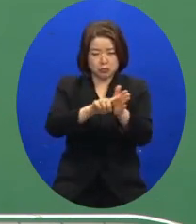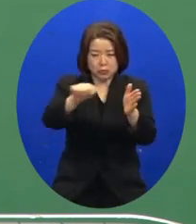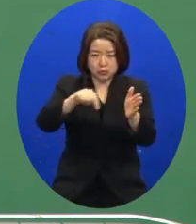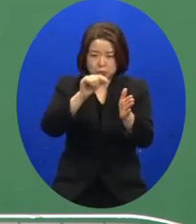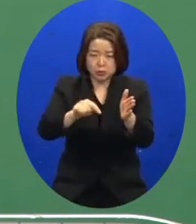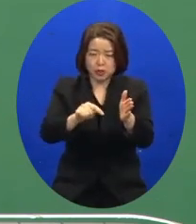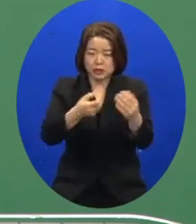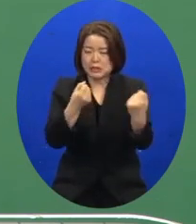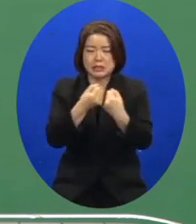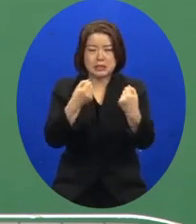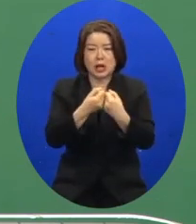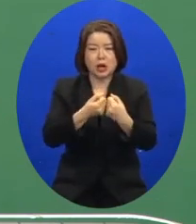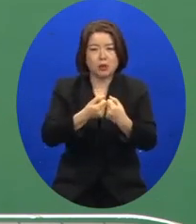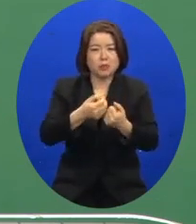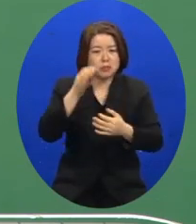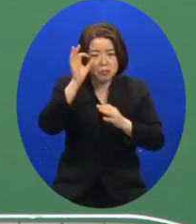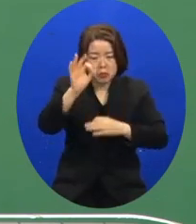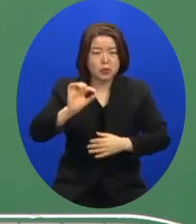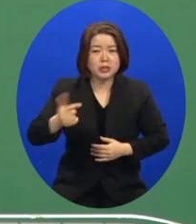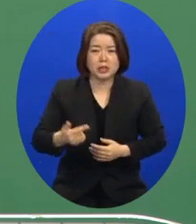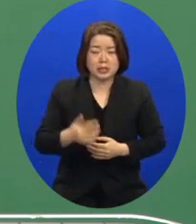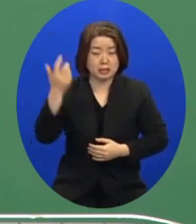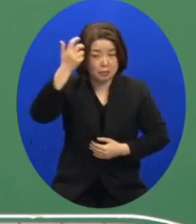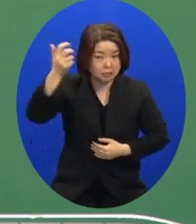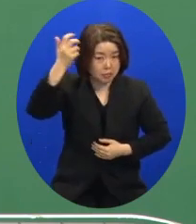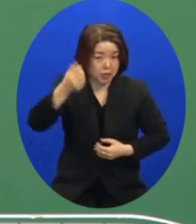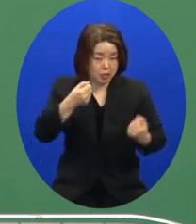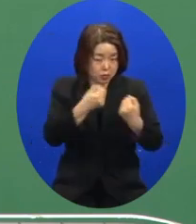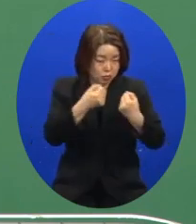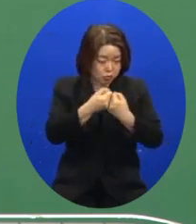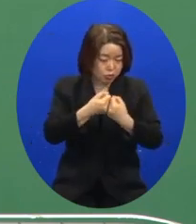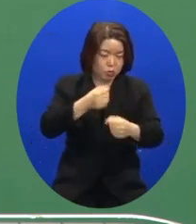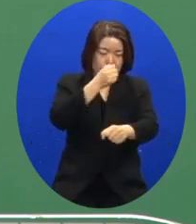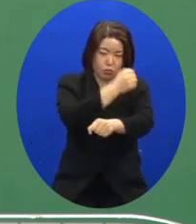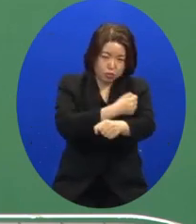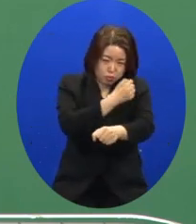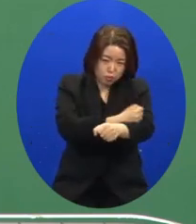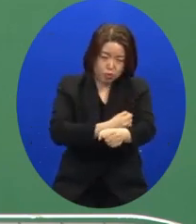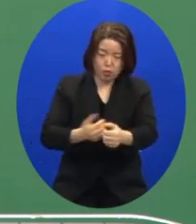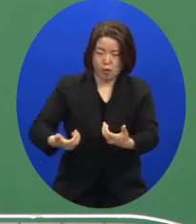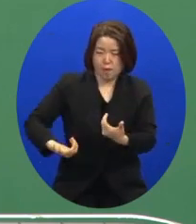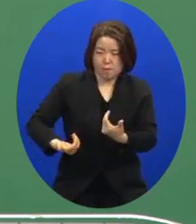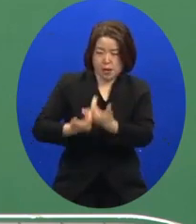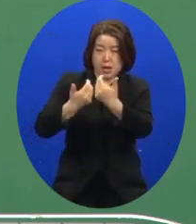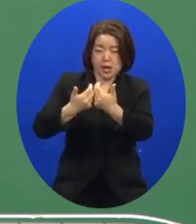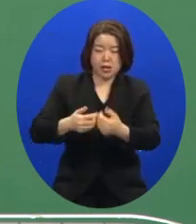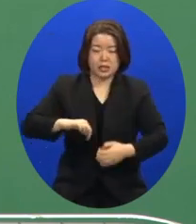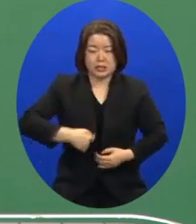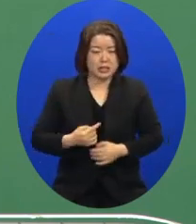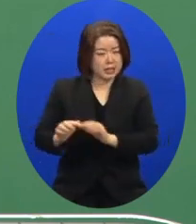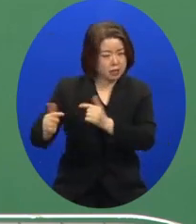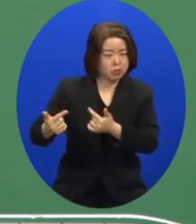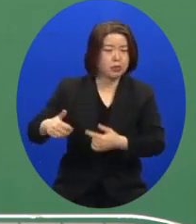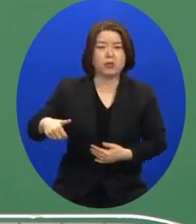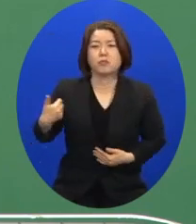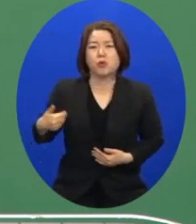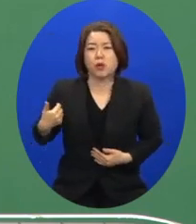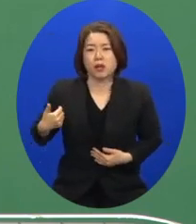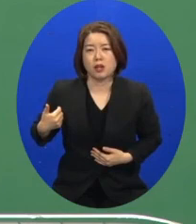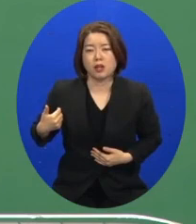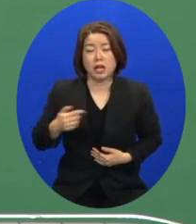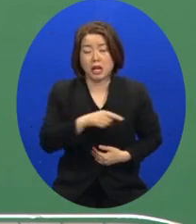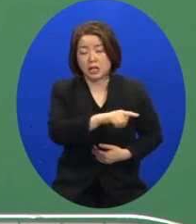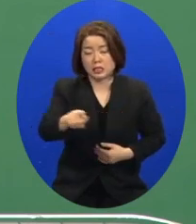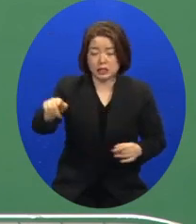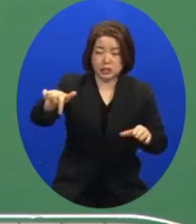않는다. 그들은 영적 전투, 수고, 충돌, 자기 부인을 모른다. 이런